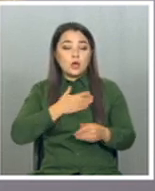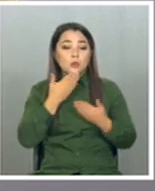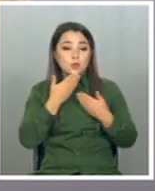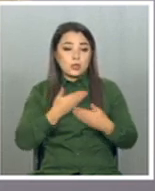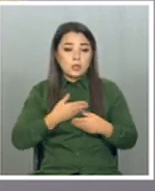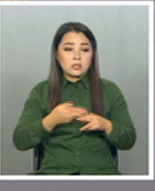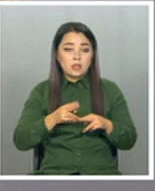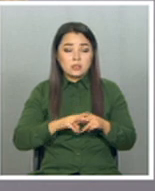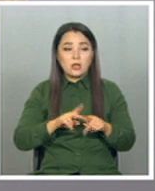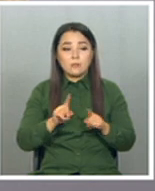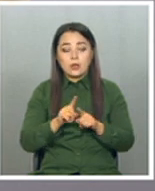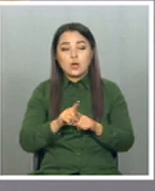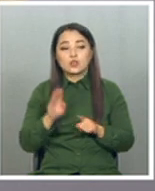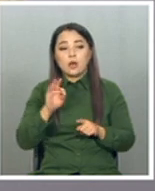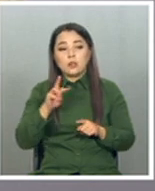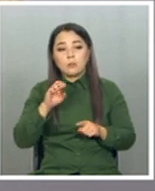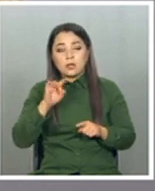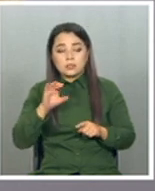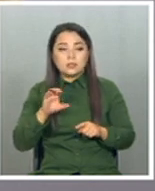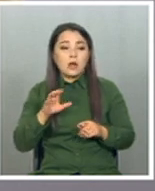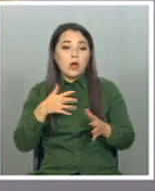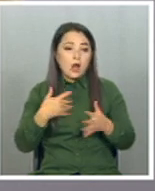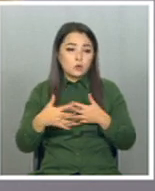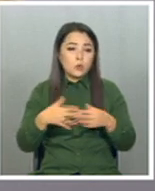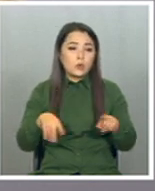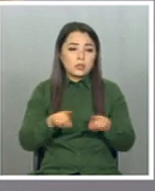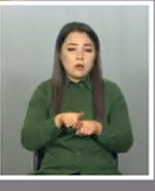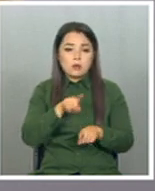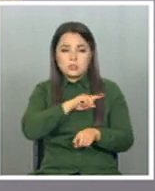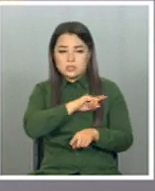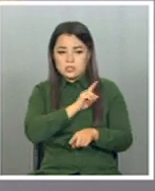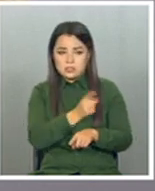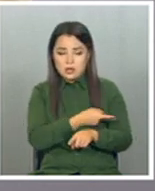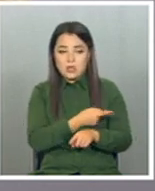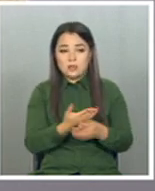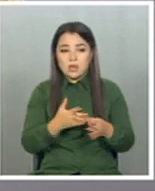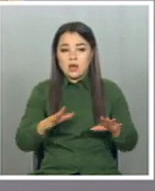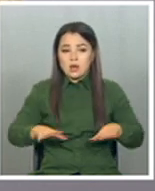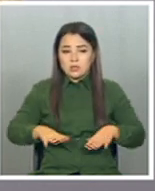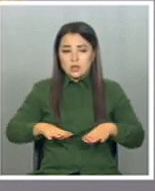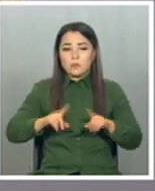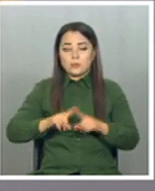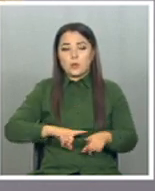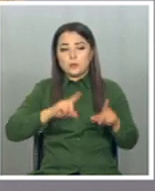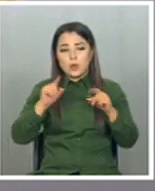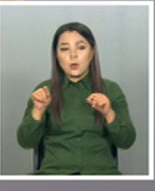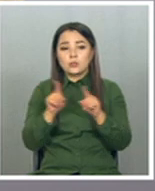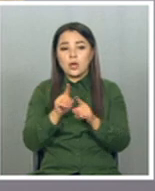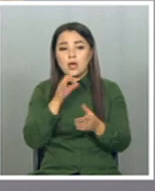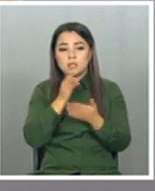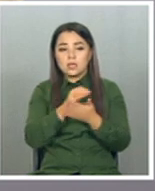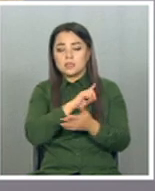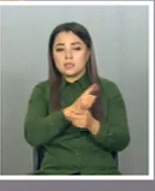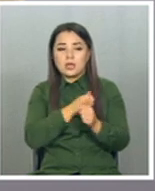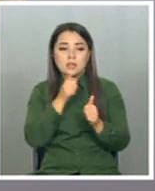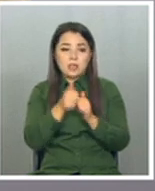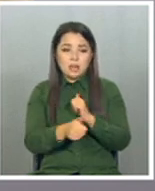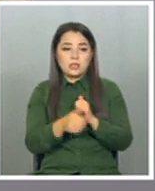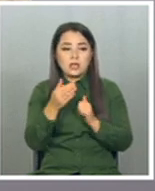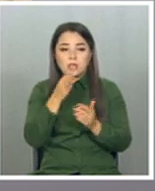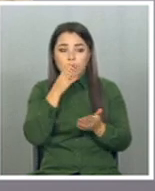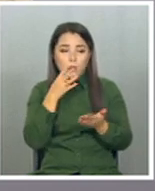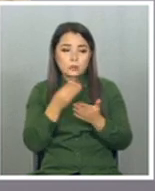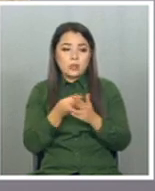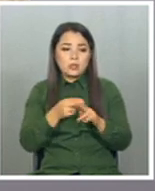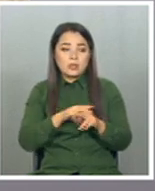жол барыспенен аюдай, өрлігімді сұрасаң, жылқыдағы асау тайыңдай деп, Жиембет жырау